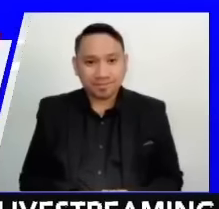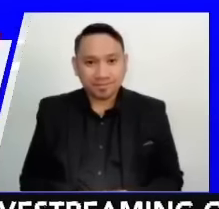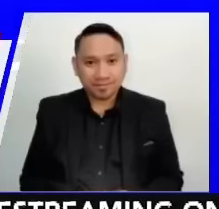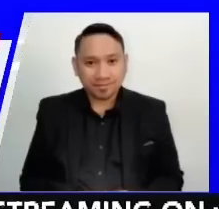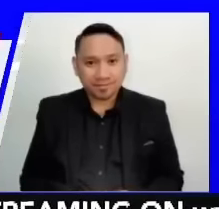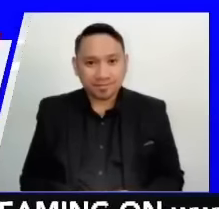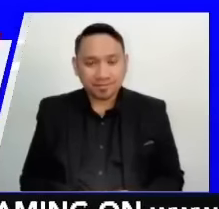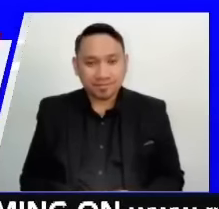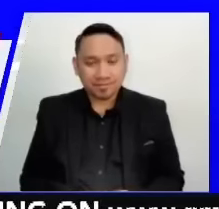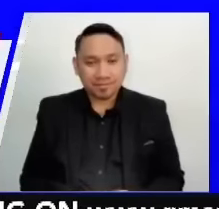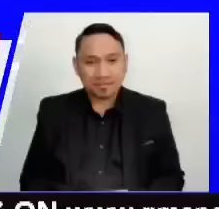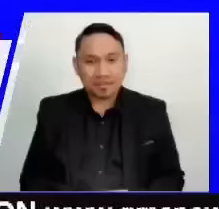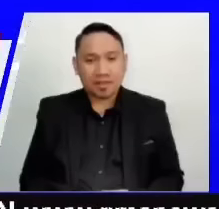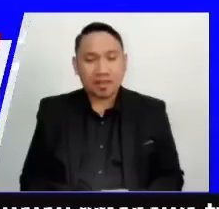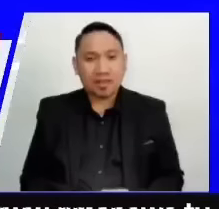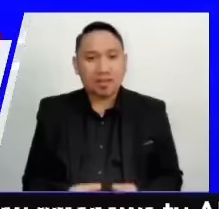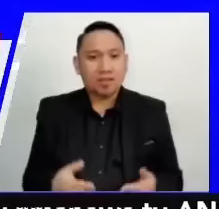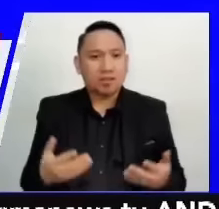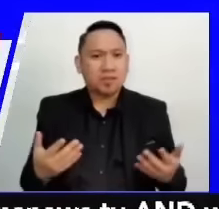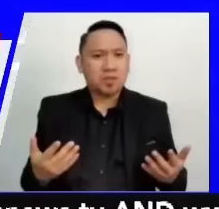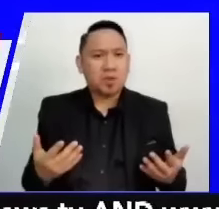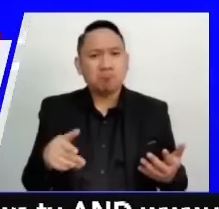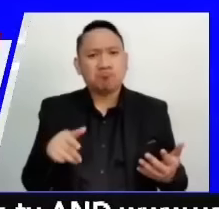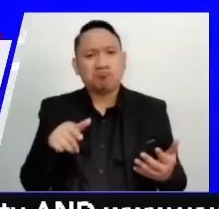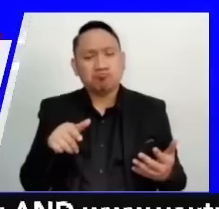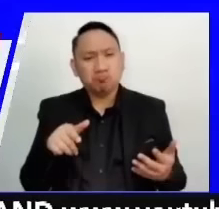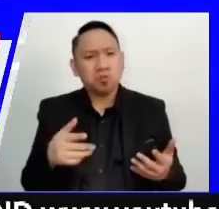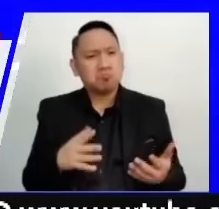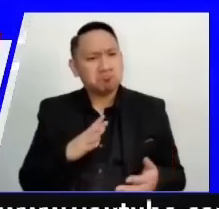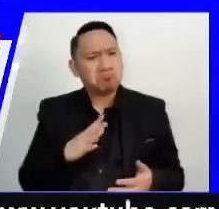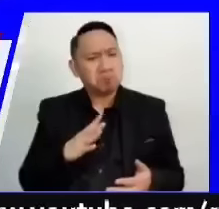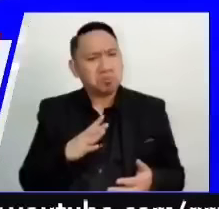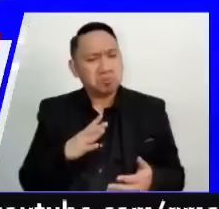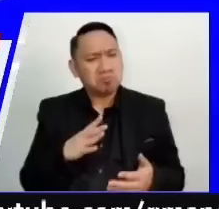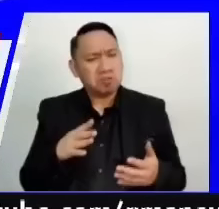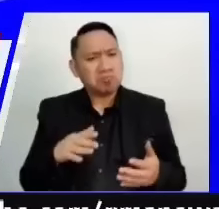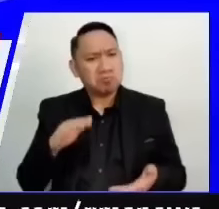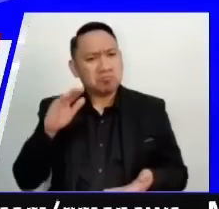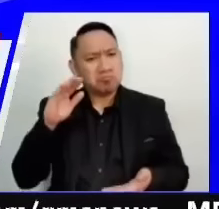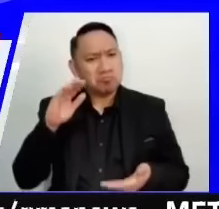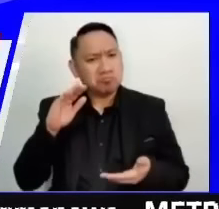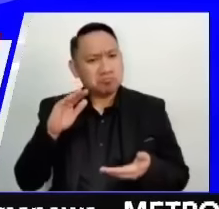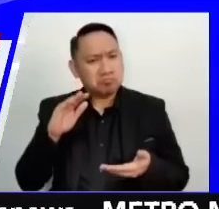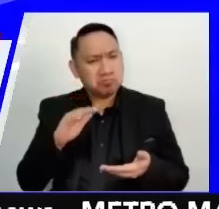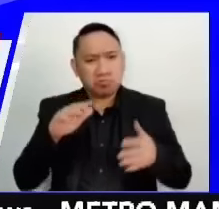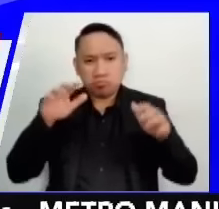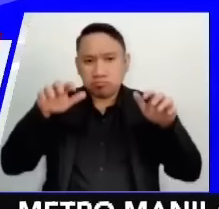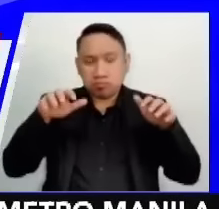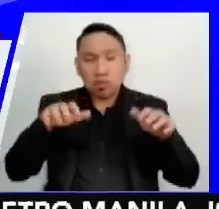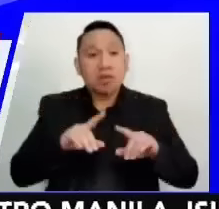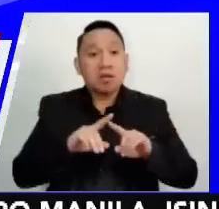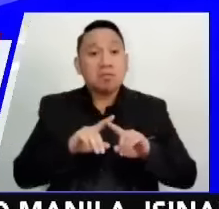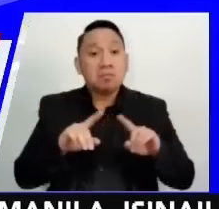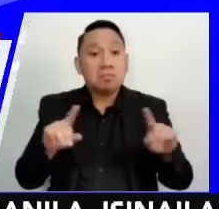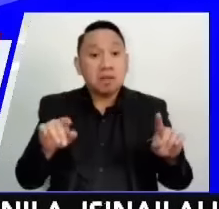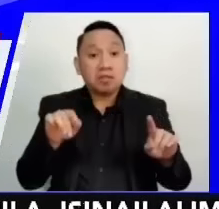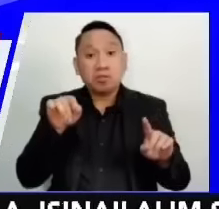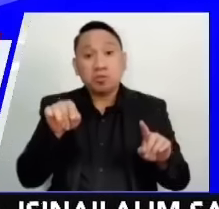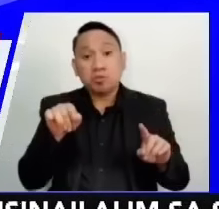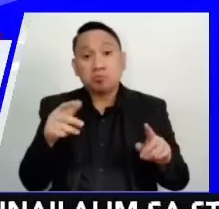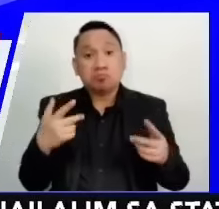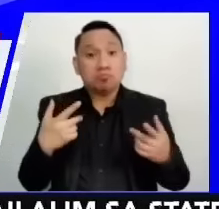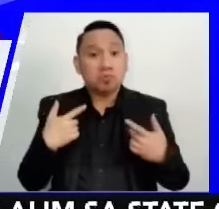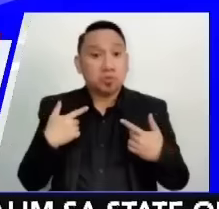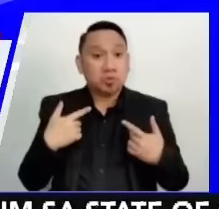Susan, humihinahon na nga yung lagay ng panahon dito sa Maynila. Pero ang baha sa magkabilang lane ng Quezon Boulevard Underpass, hindi pa